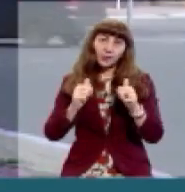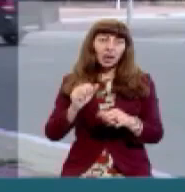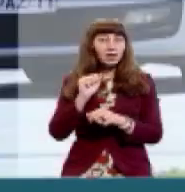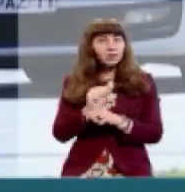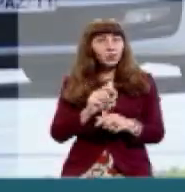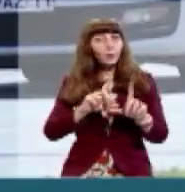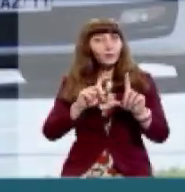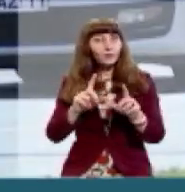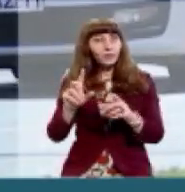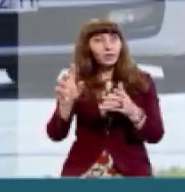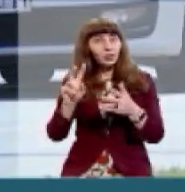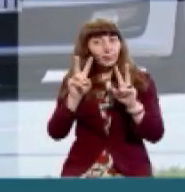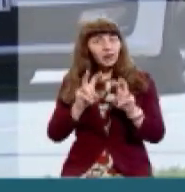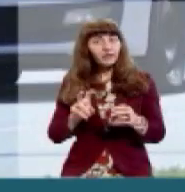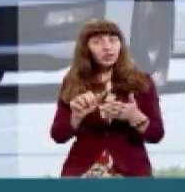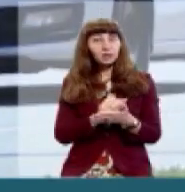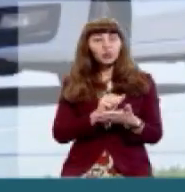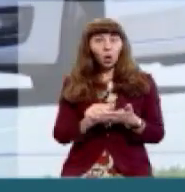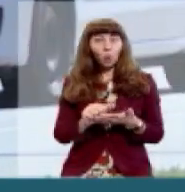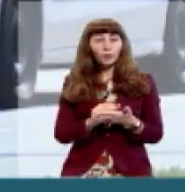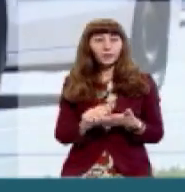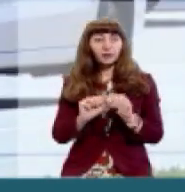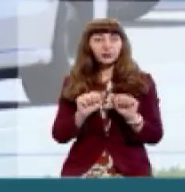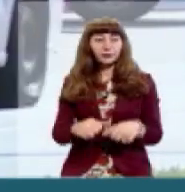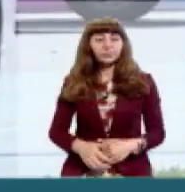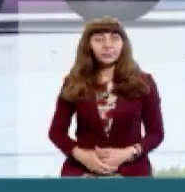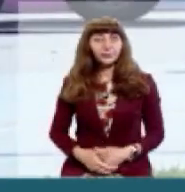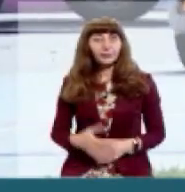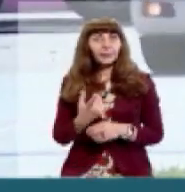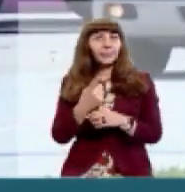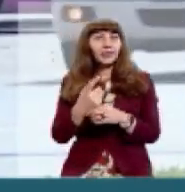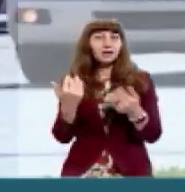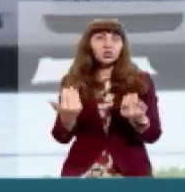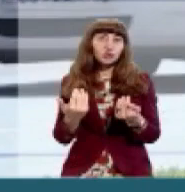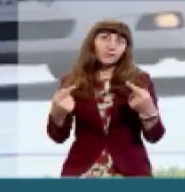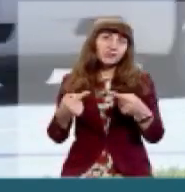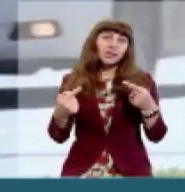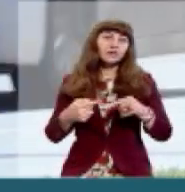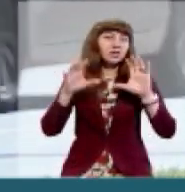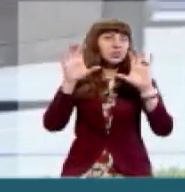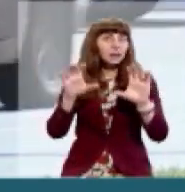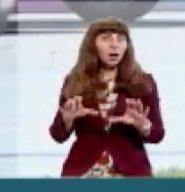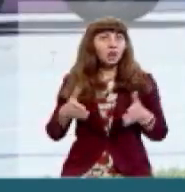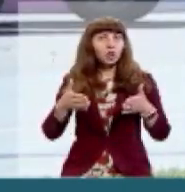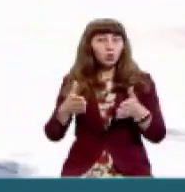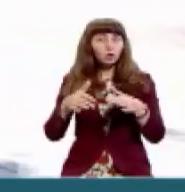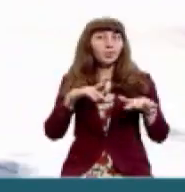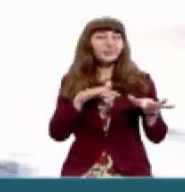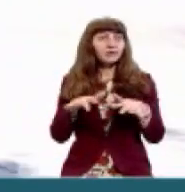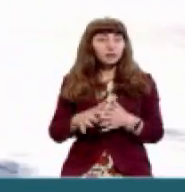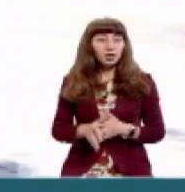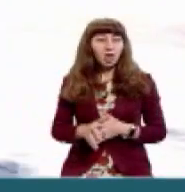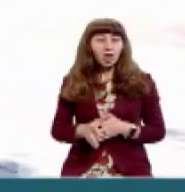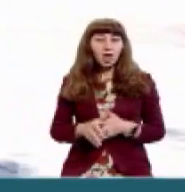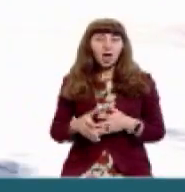и проверки документов водителя данного электротранспорта. Все это теперь в рамках закона о дорожном движении.